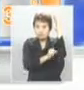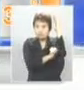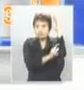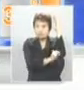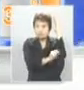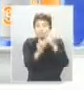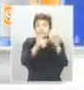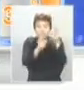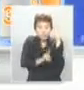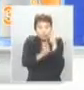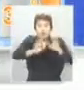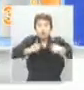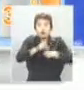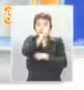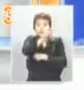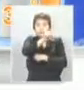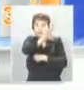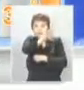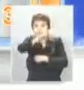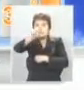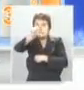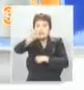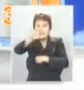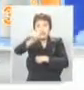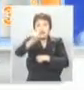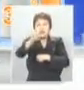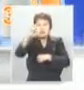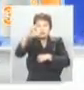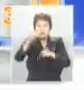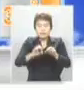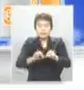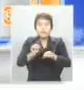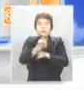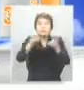-35 องค์สสิบเสียดอาวไยได้กางประมาณ 1 เมตร